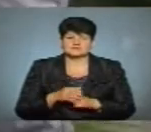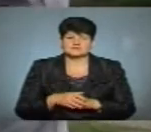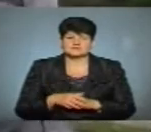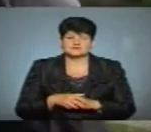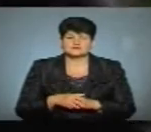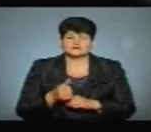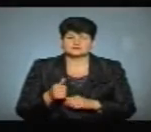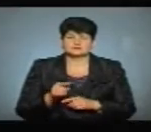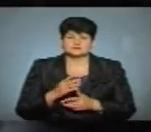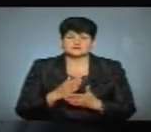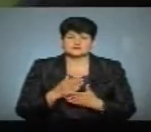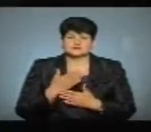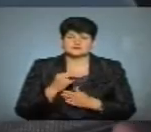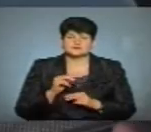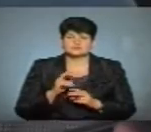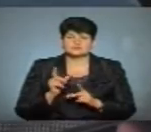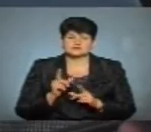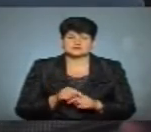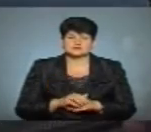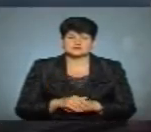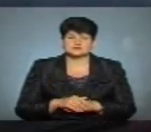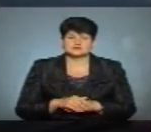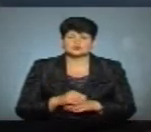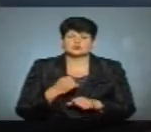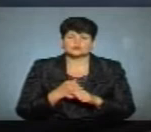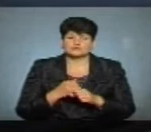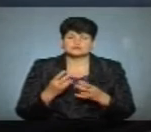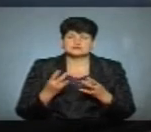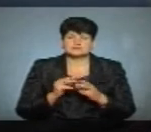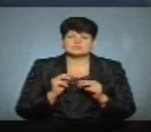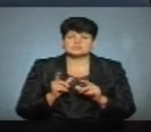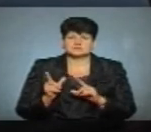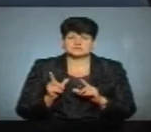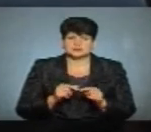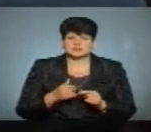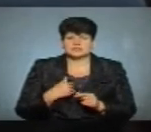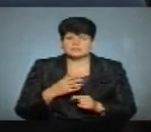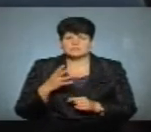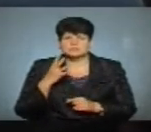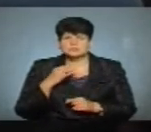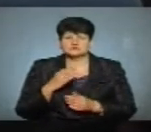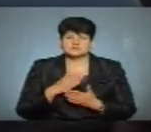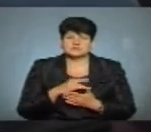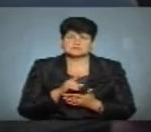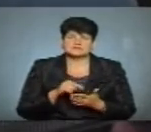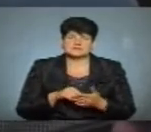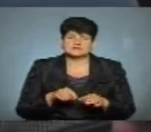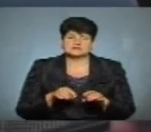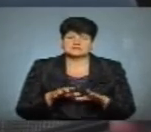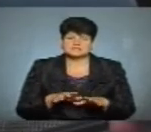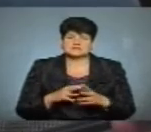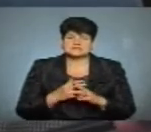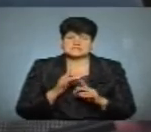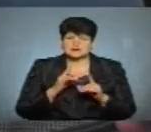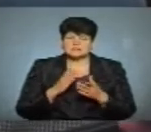є. То нема чим їхати. Чимось до роботи добиратися потрібно. І я рахую, що мають питання вирішити, сільська рада має